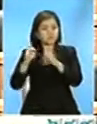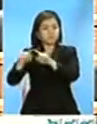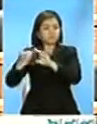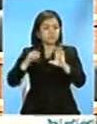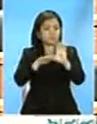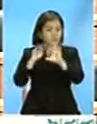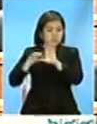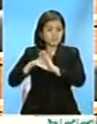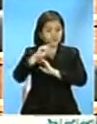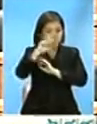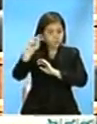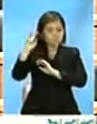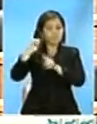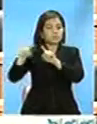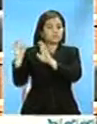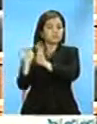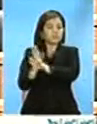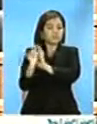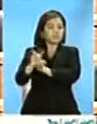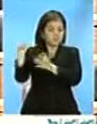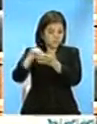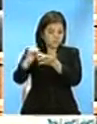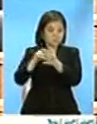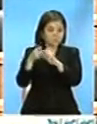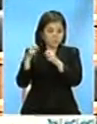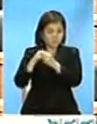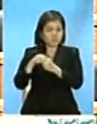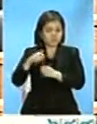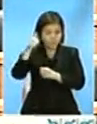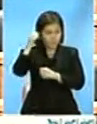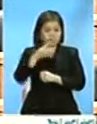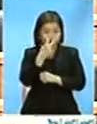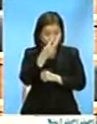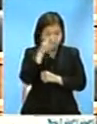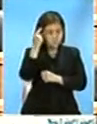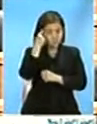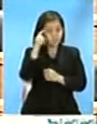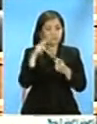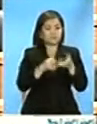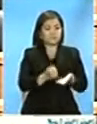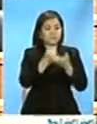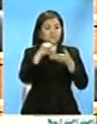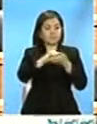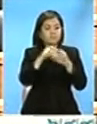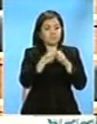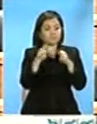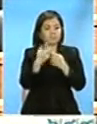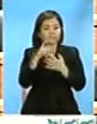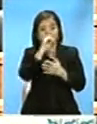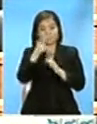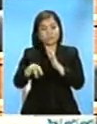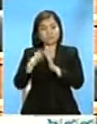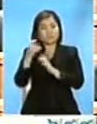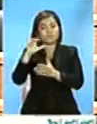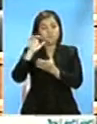หตุเราแก้ได้นะครับเรามาช่วยกันคิดว่าจะแก้ไขอย่างไรนะแต่อย่าเอาเหตุนี้มายึดสิทธิ์ของ